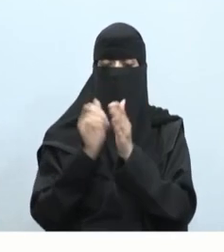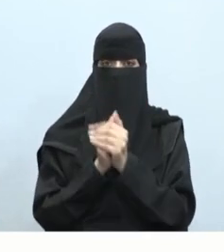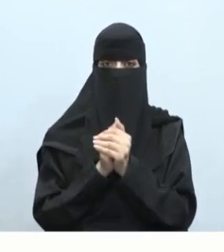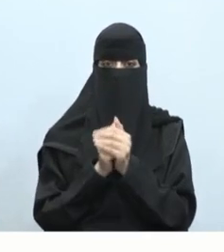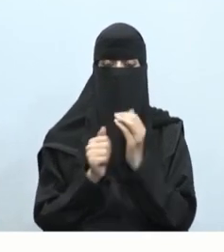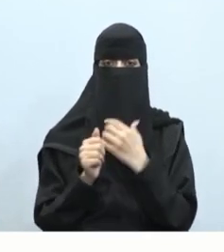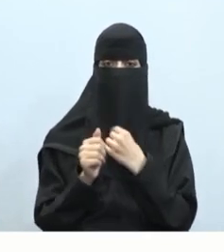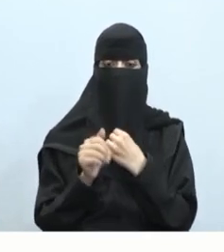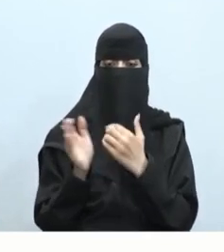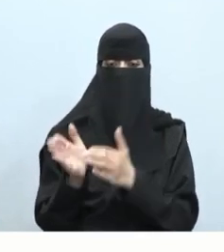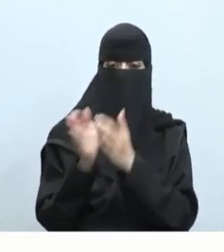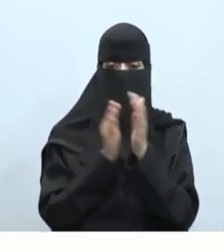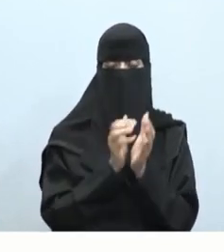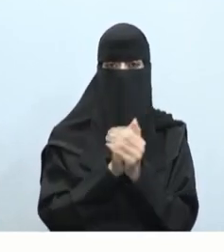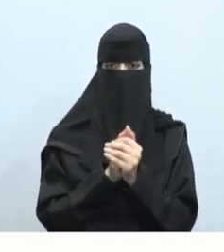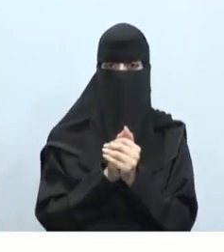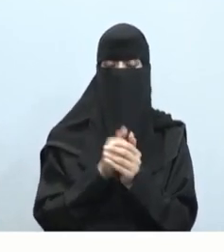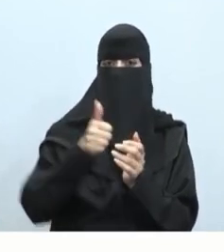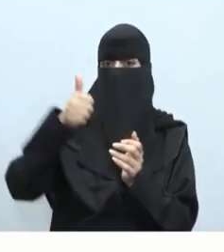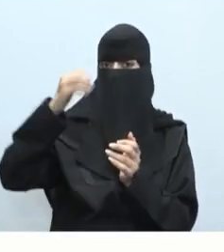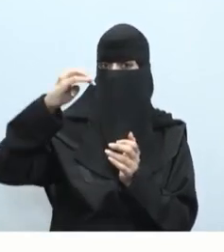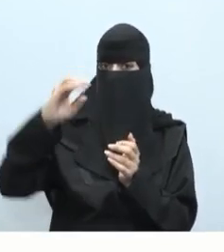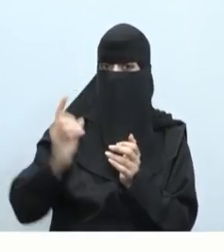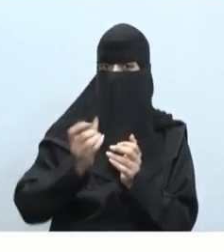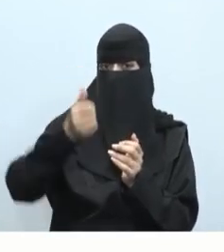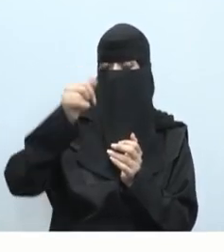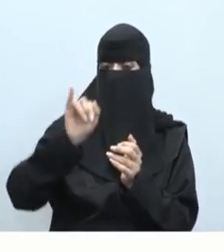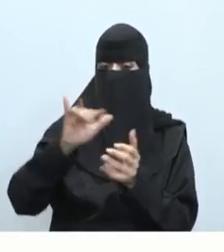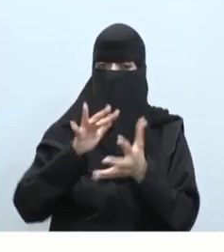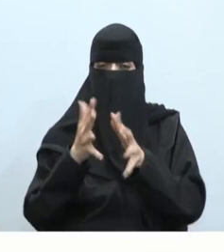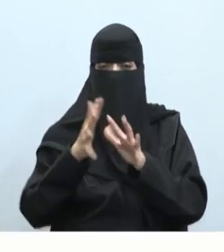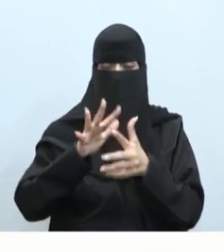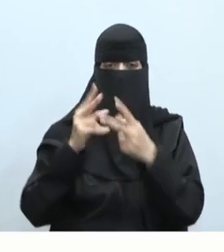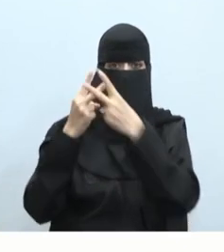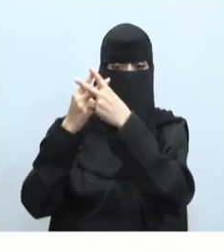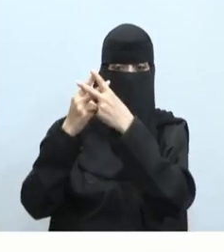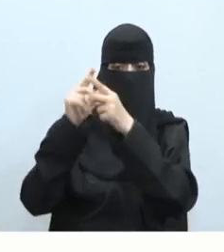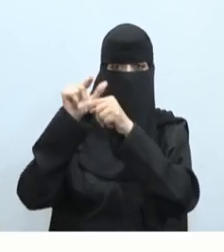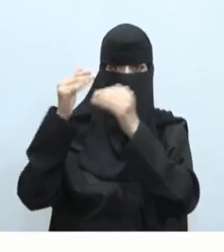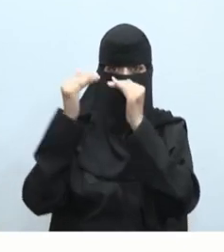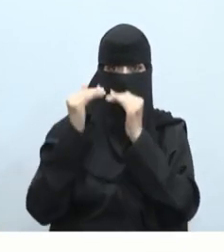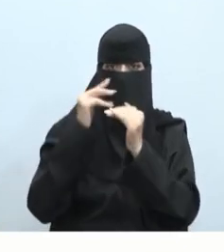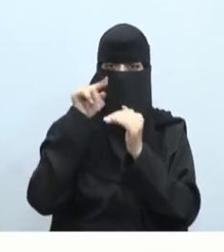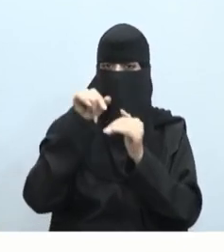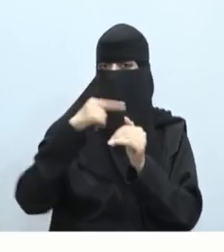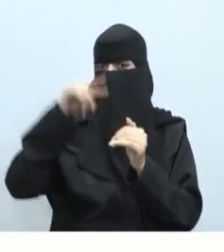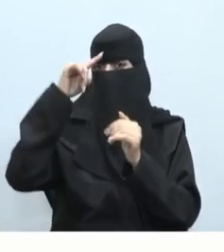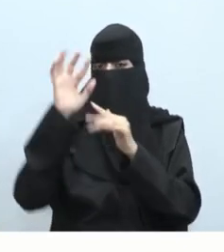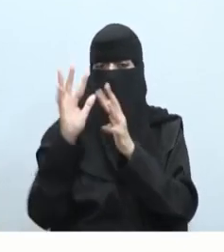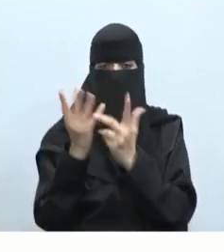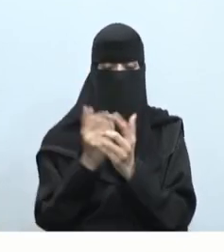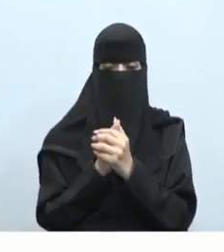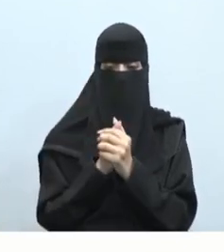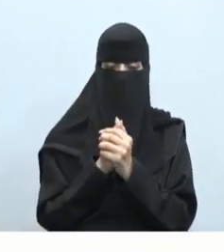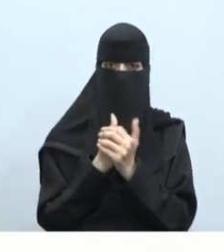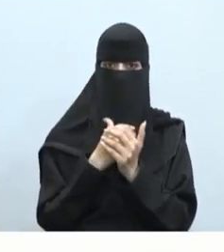الشبه نجميه اذا من الاجرام السماويه المجرات السدم والاجرام